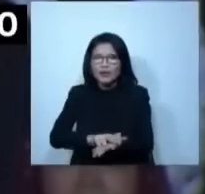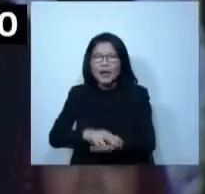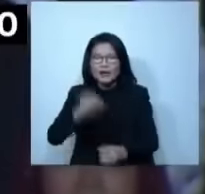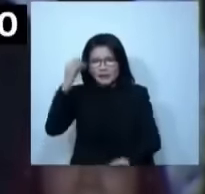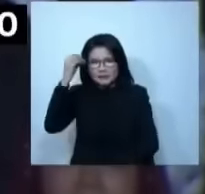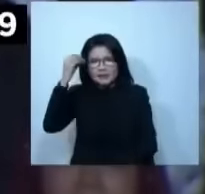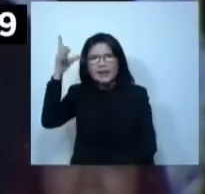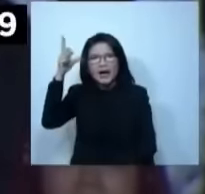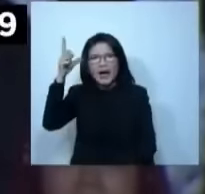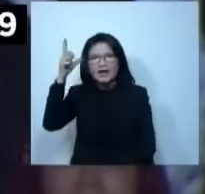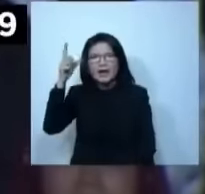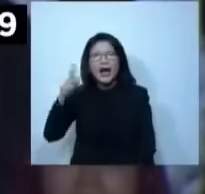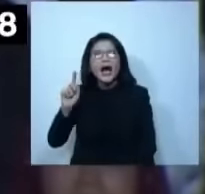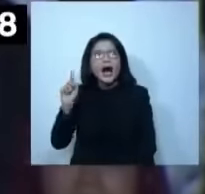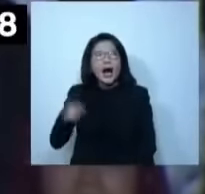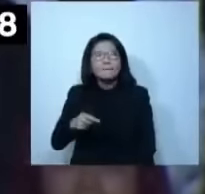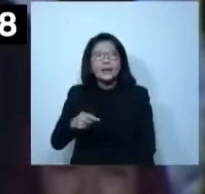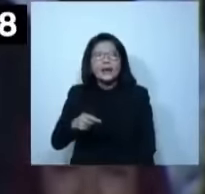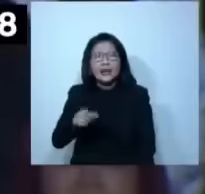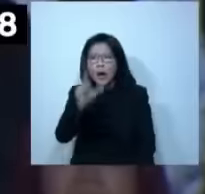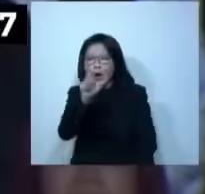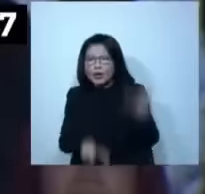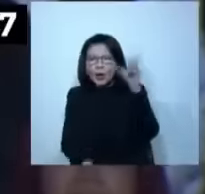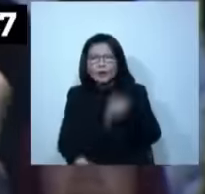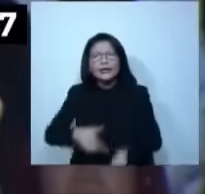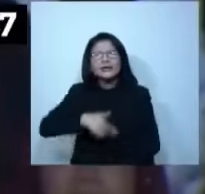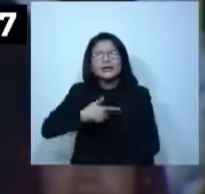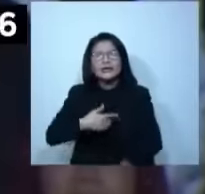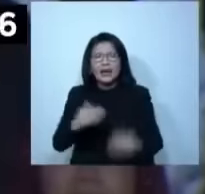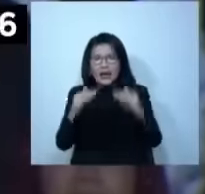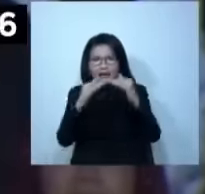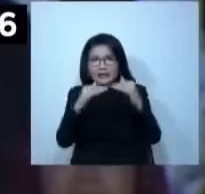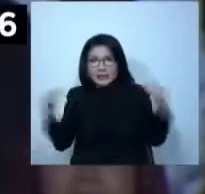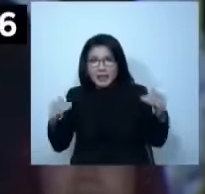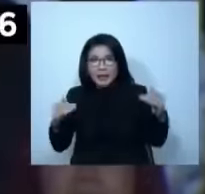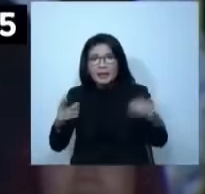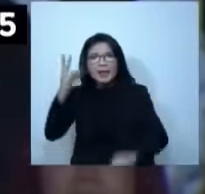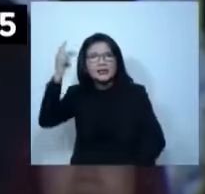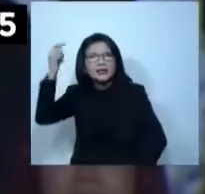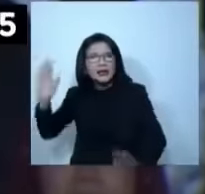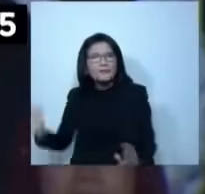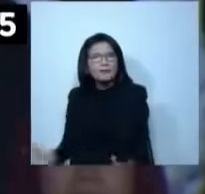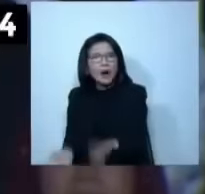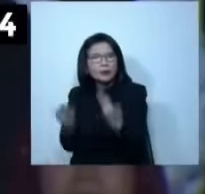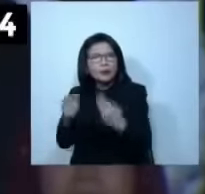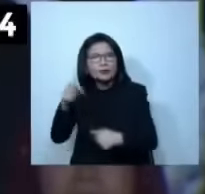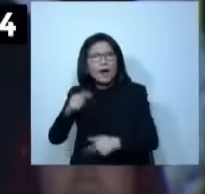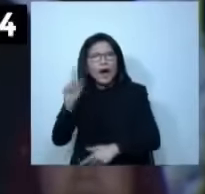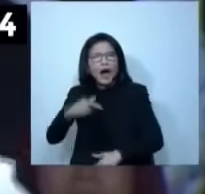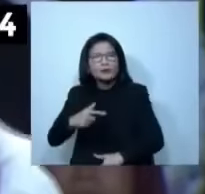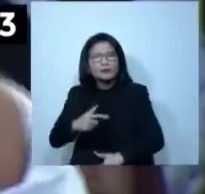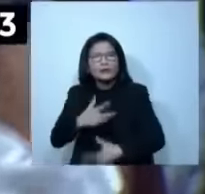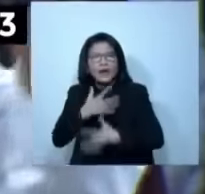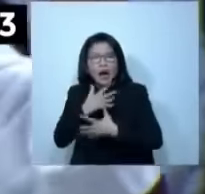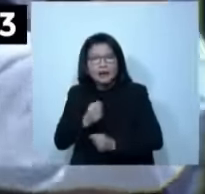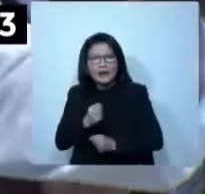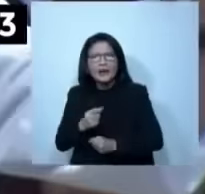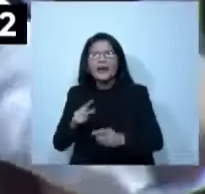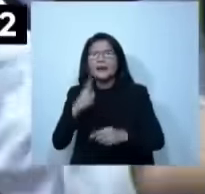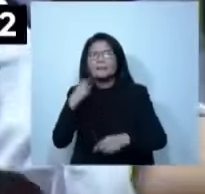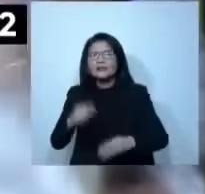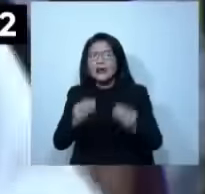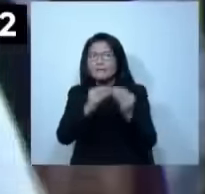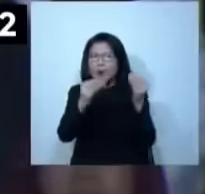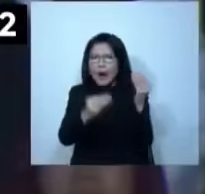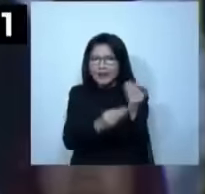mereka peduli apa yang mereka rasakan. Kesetaraan dalam perencanaan pembangunan itulah yang kita harapkan bisa